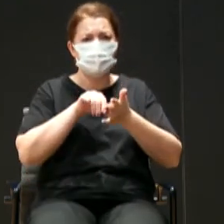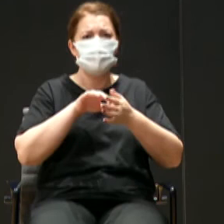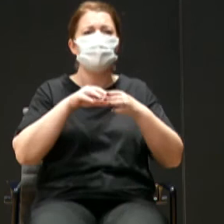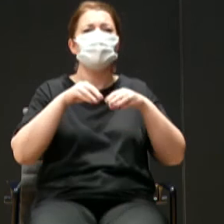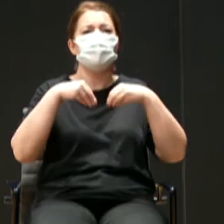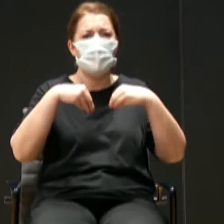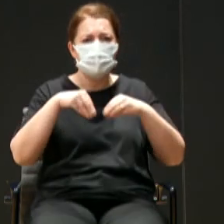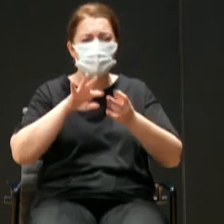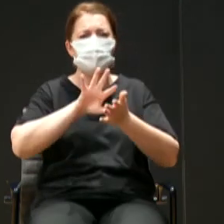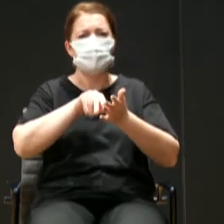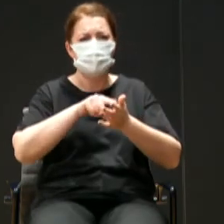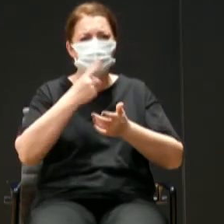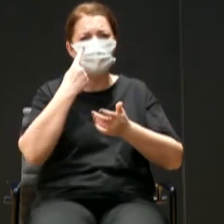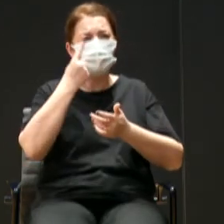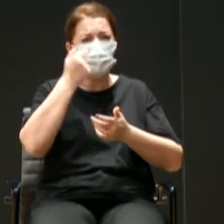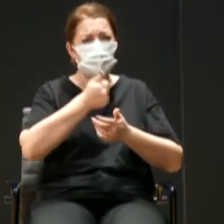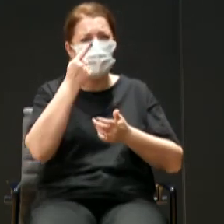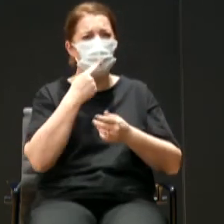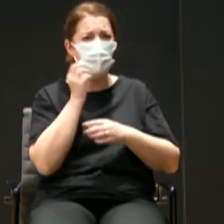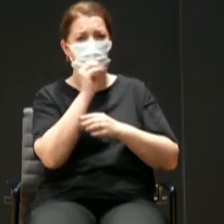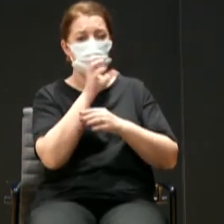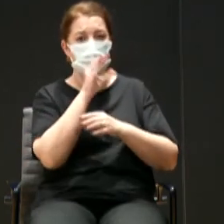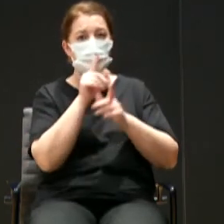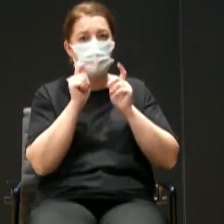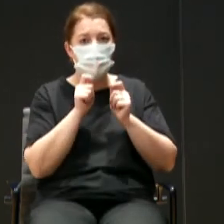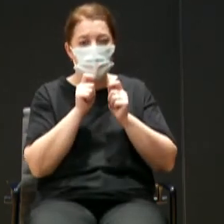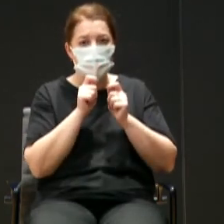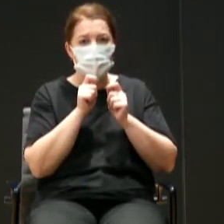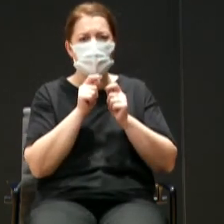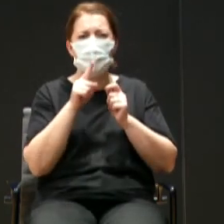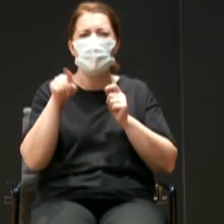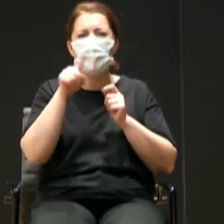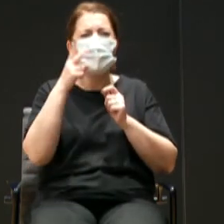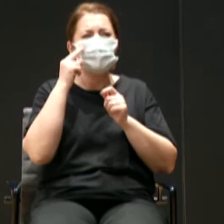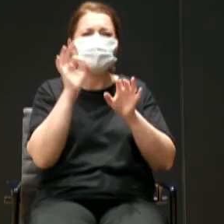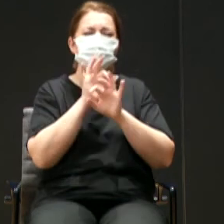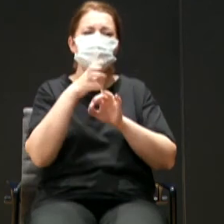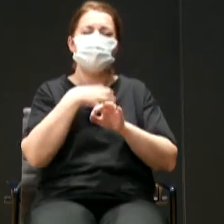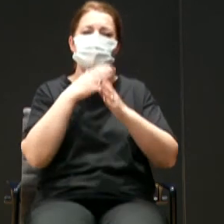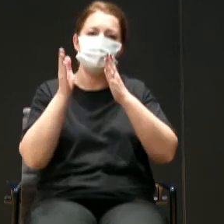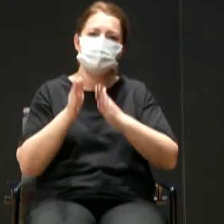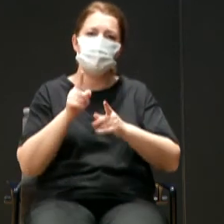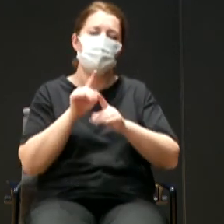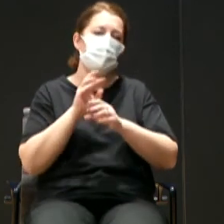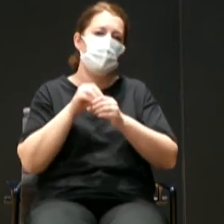sattınız diyor. Cumhurbaşkanına kadar söylemleri var. Ya hat sizin önde gidenidir Sayın Başkan. Bu